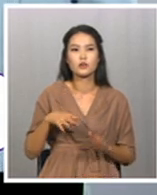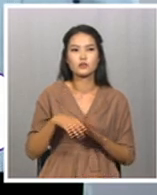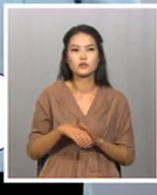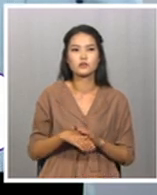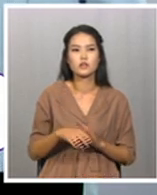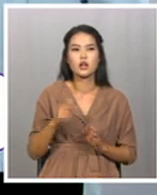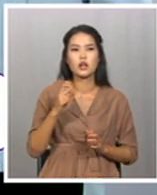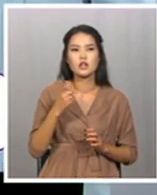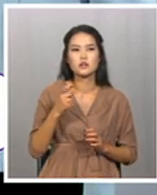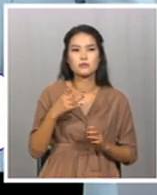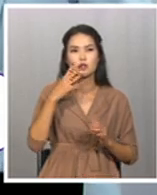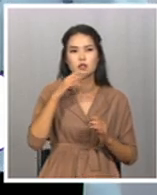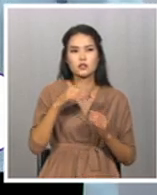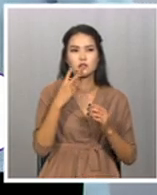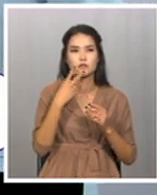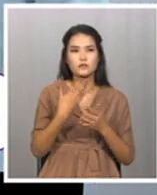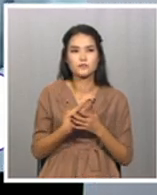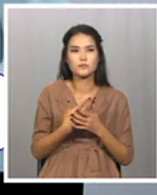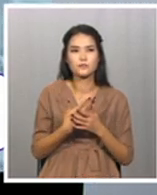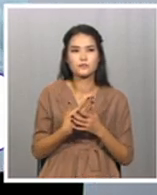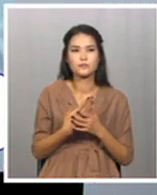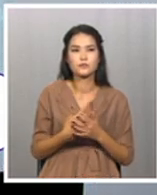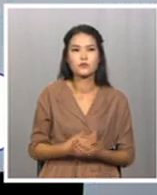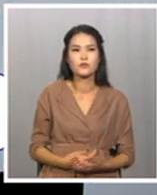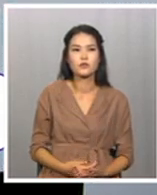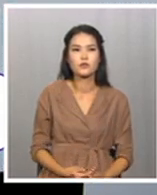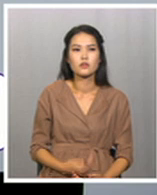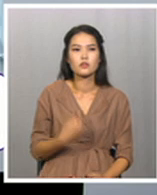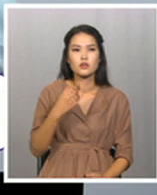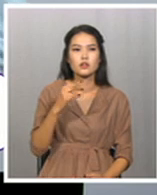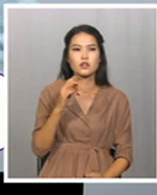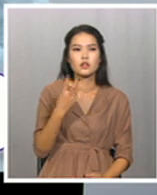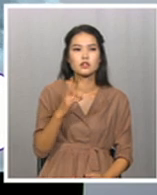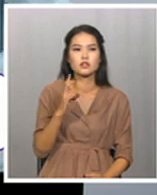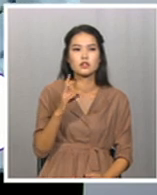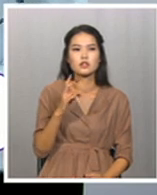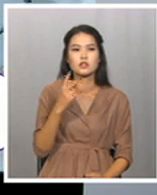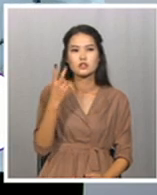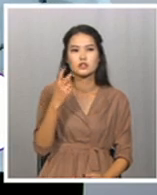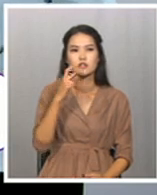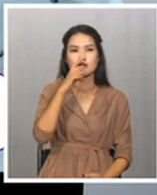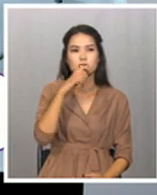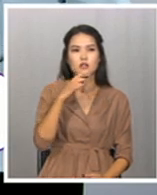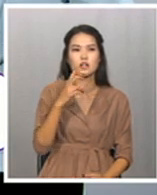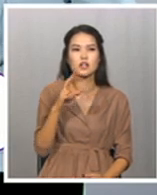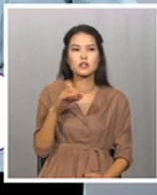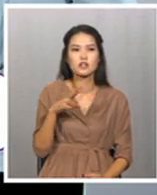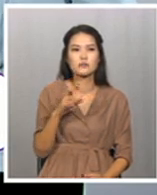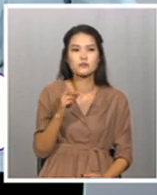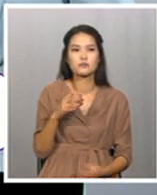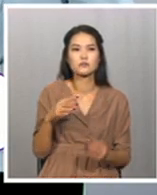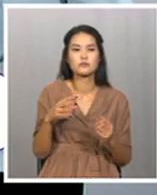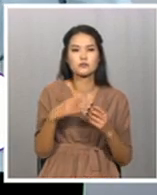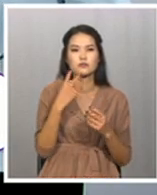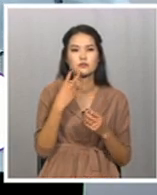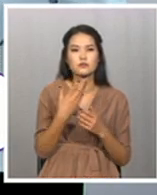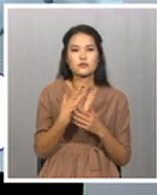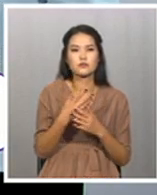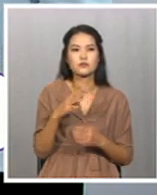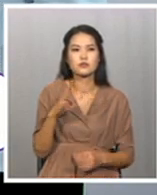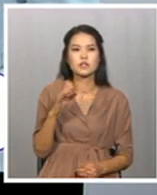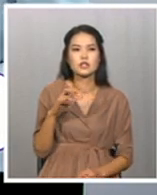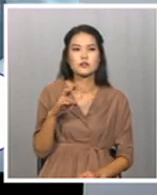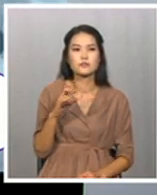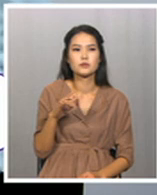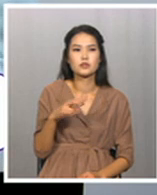химиялық қасиеттерін қарап көретін болсақ, екі гидроксидте типтік негіздерге жатады, немесе сілті деп атауға